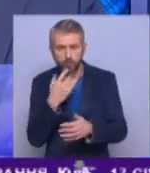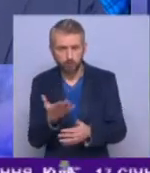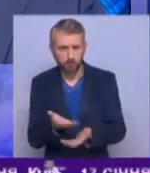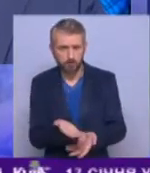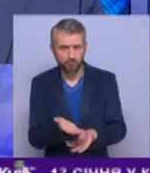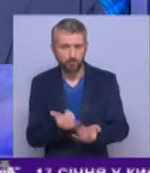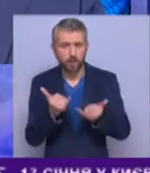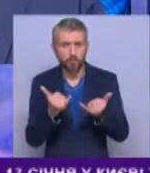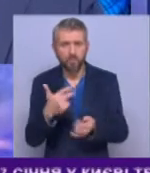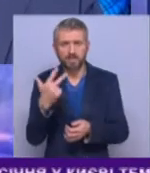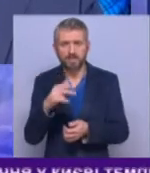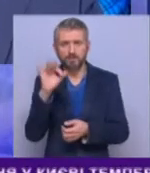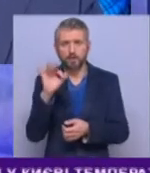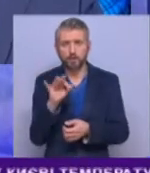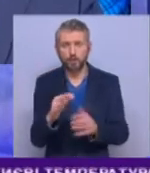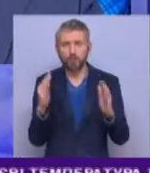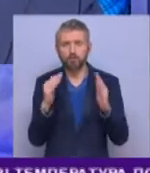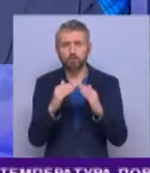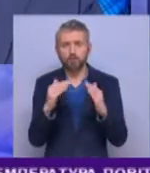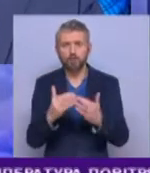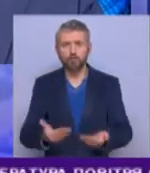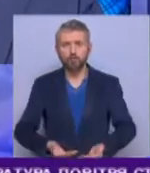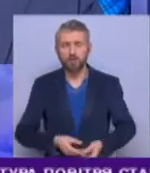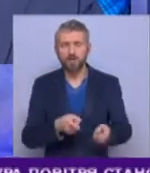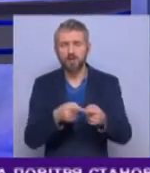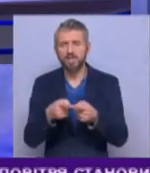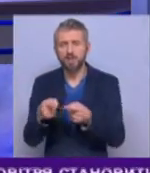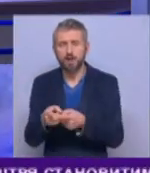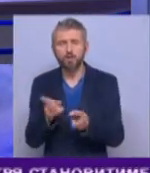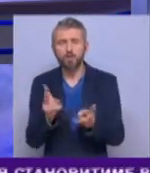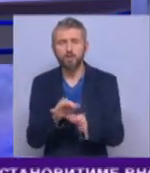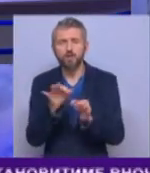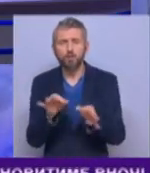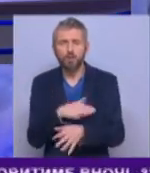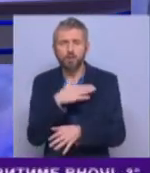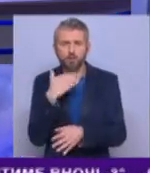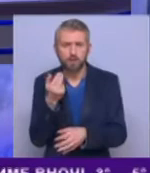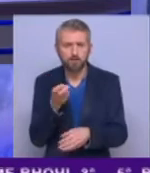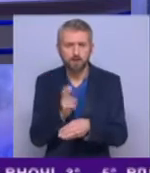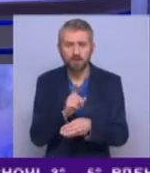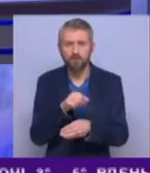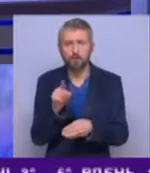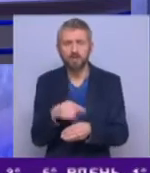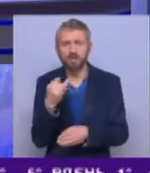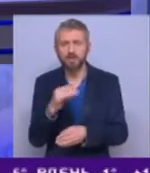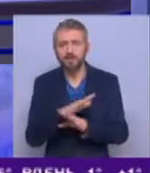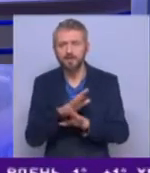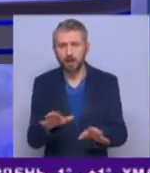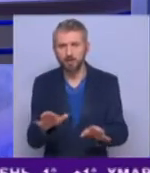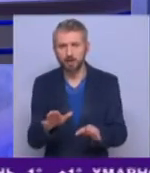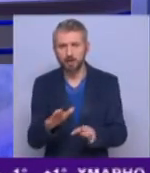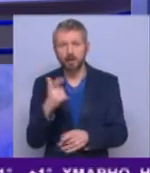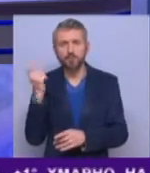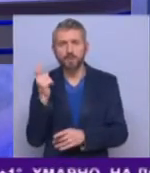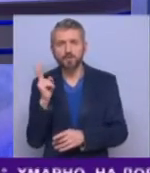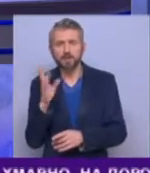шановні, 30% будинку живе квартирант, які ніколи не хочуть прийти, і вони не зацікавлені,